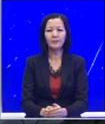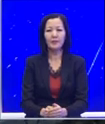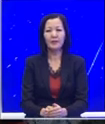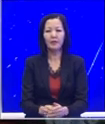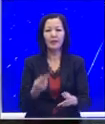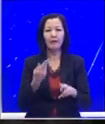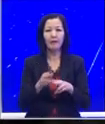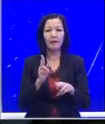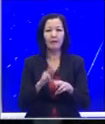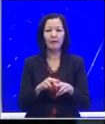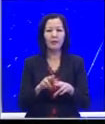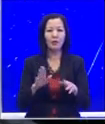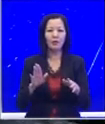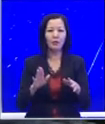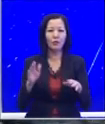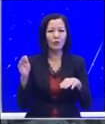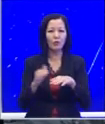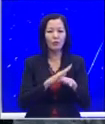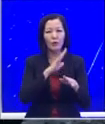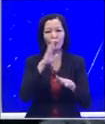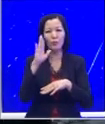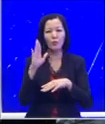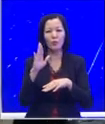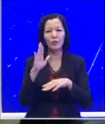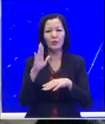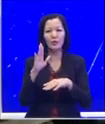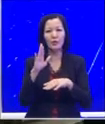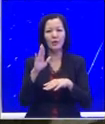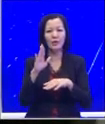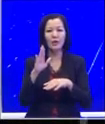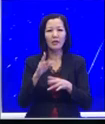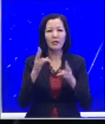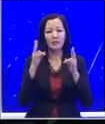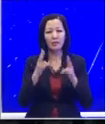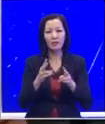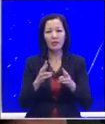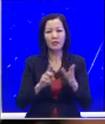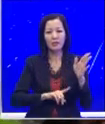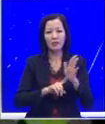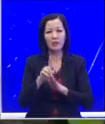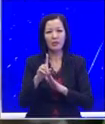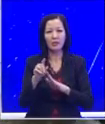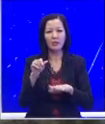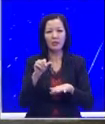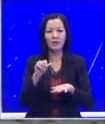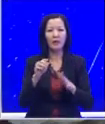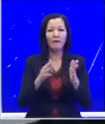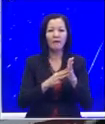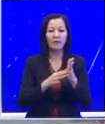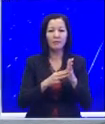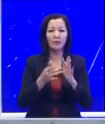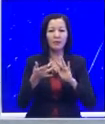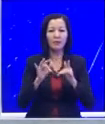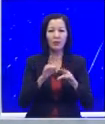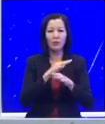Это, казалось бы, доброе утро. Жители Казахстана встретили отнюдь не с хорошим настроением. С 8 утра социальные сети заполнили